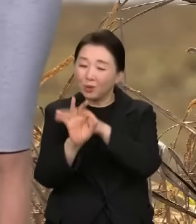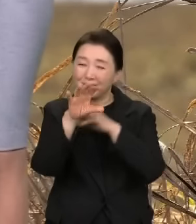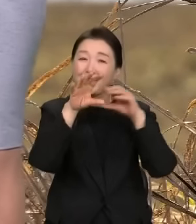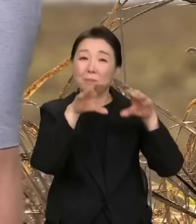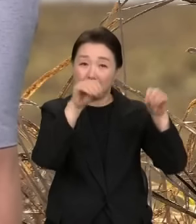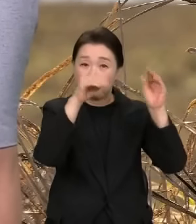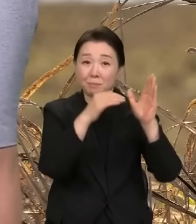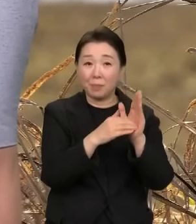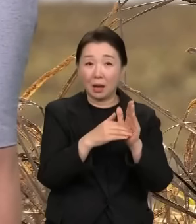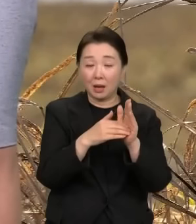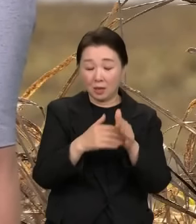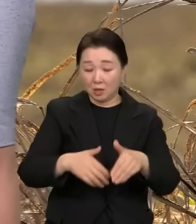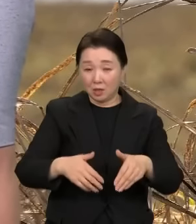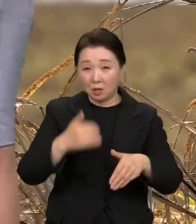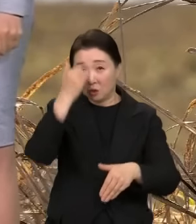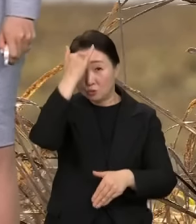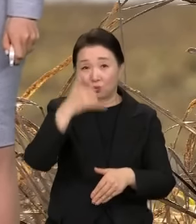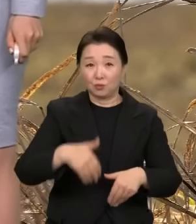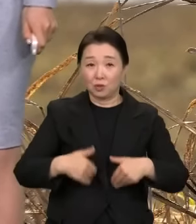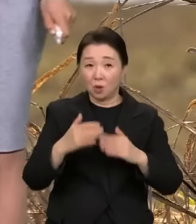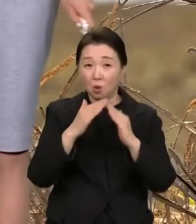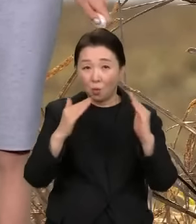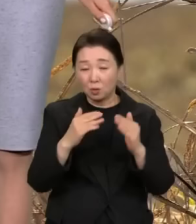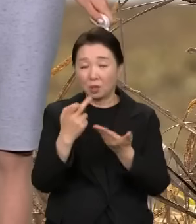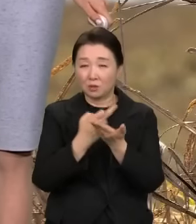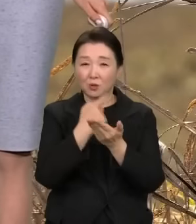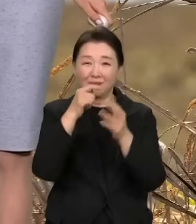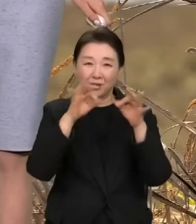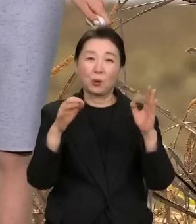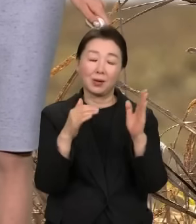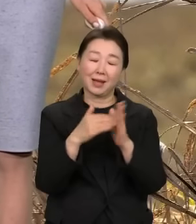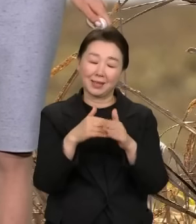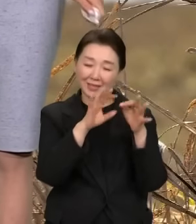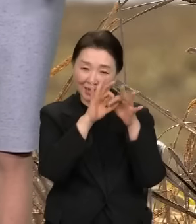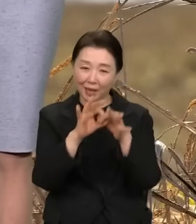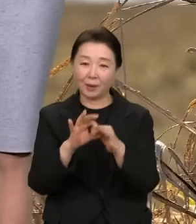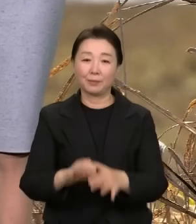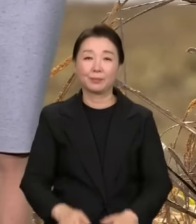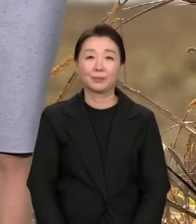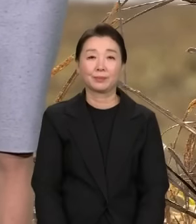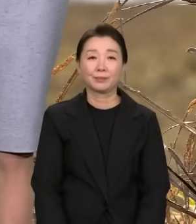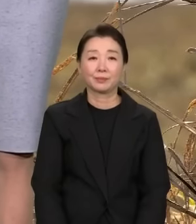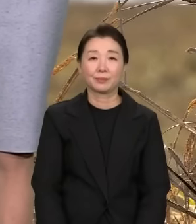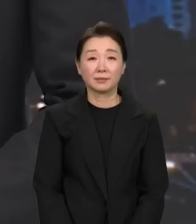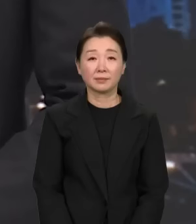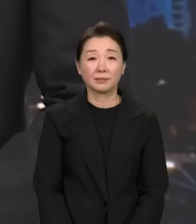그치겠지만 충청과 호남, 제주도는 금요일까지 이어지겠습니다. 날씨였습니다.